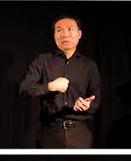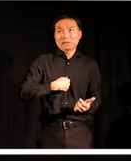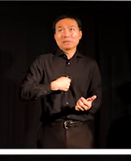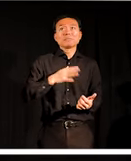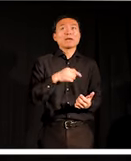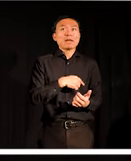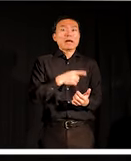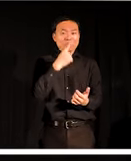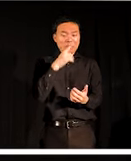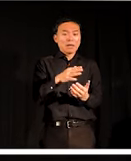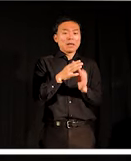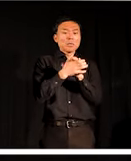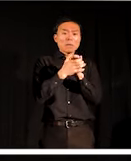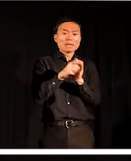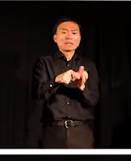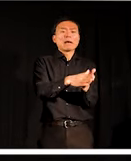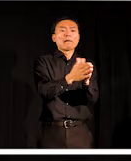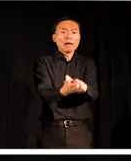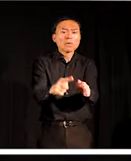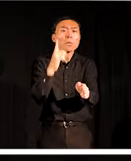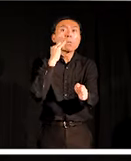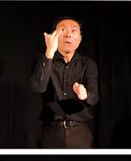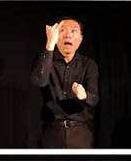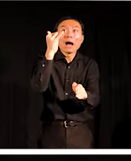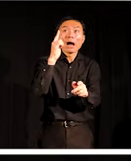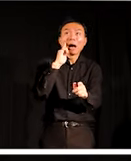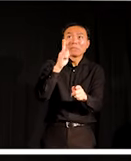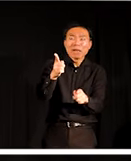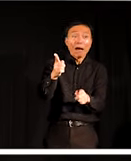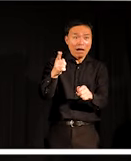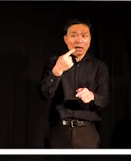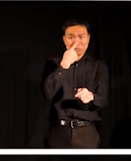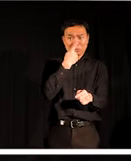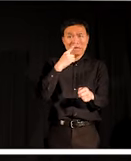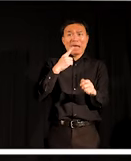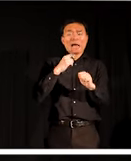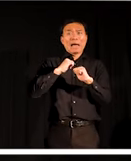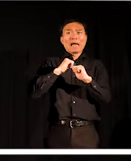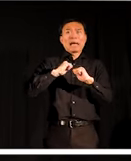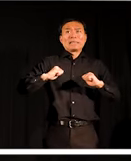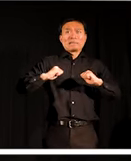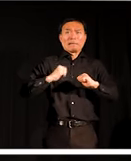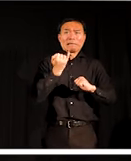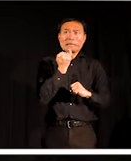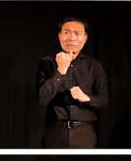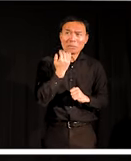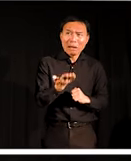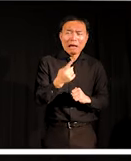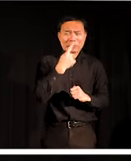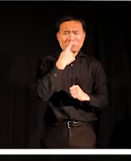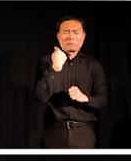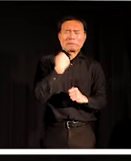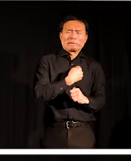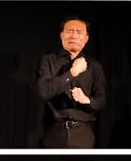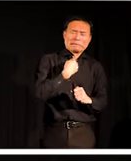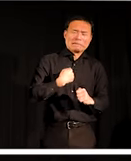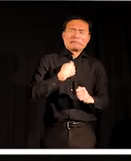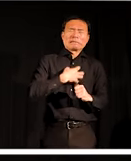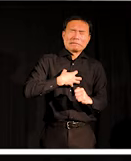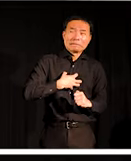の娘を失った深い悲しみを当たりにして自分は生きてていいのかと一層自責の念に駆られた誠意と